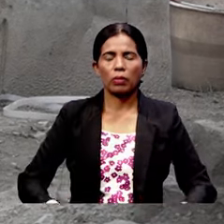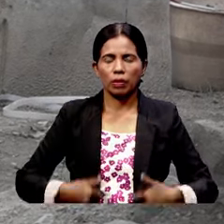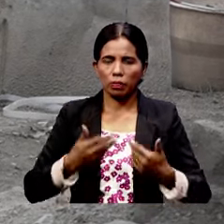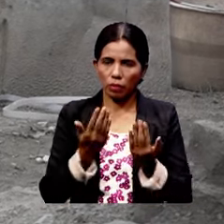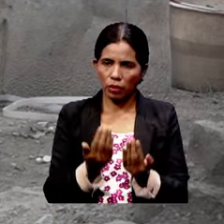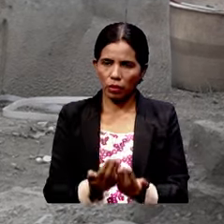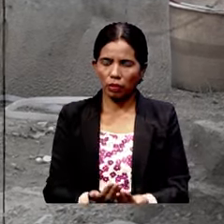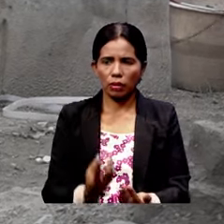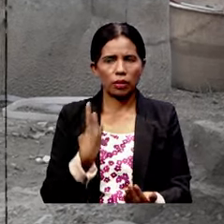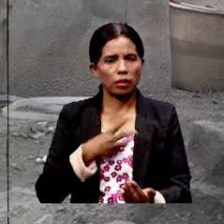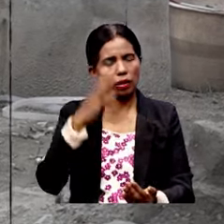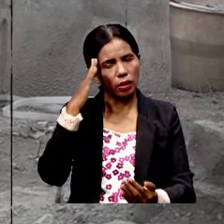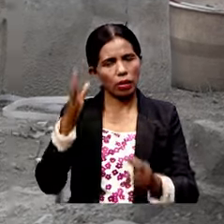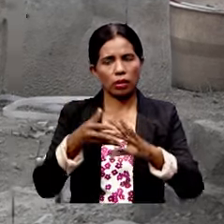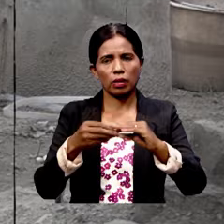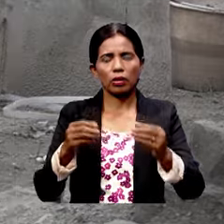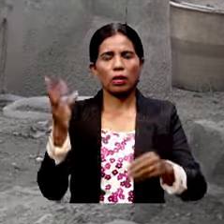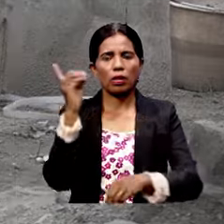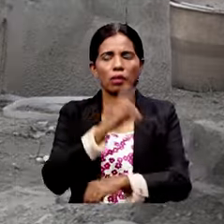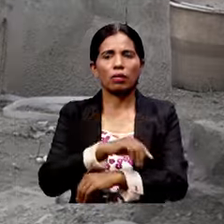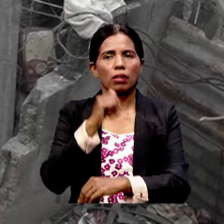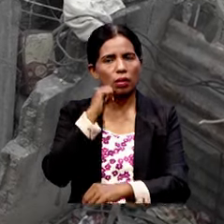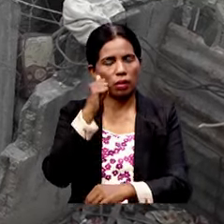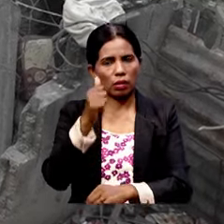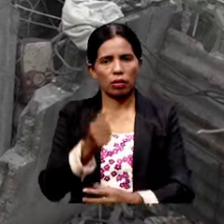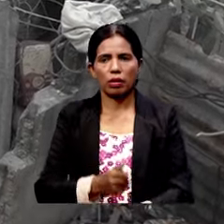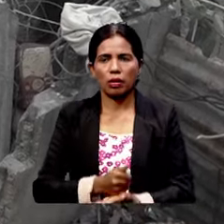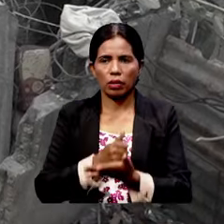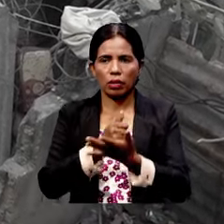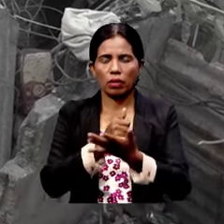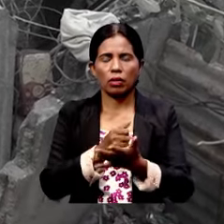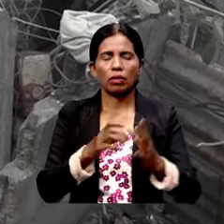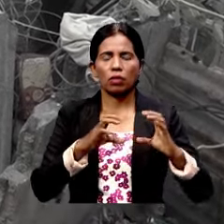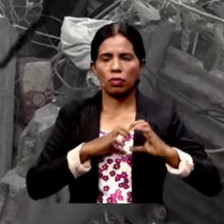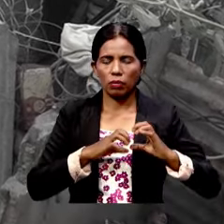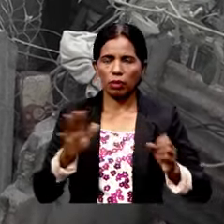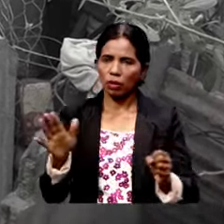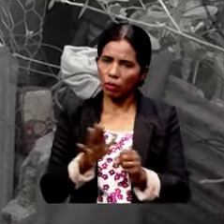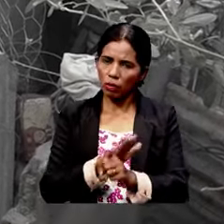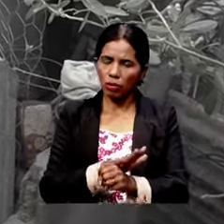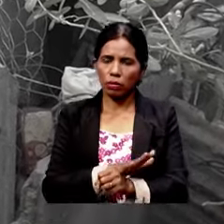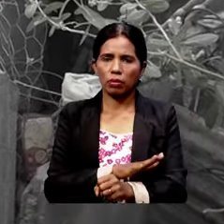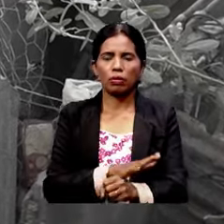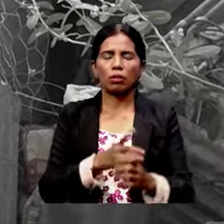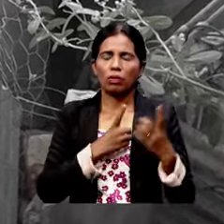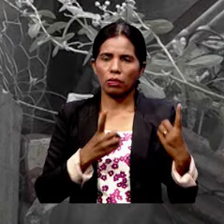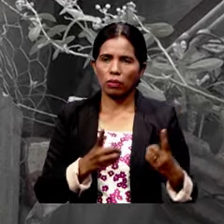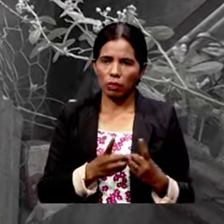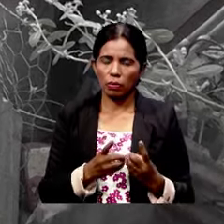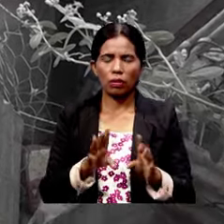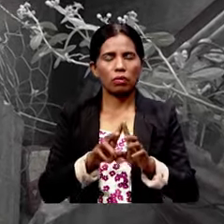Basai tal haten istore moris ba lorong abanyang, tulu malu ho fuang nebe nakon ho domi, ne valor bot liu.